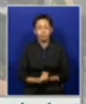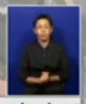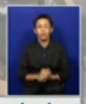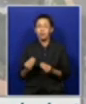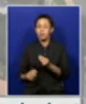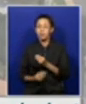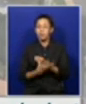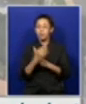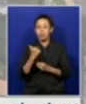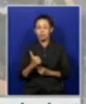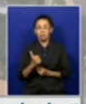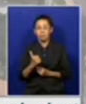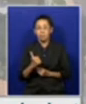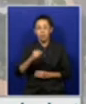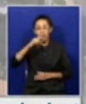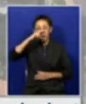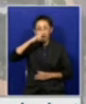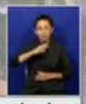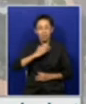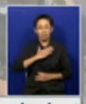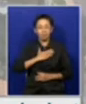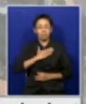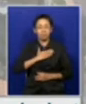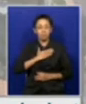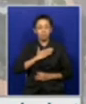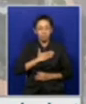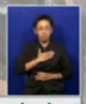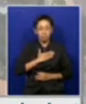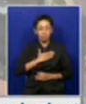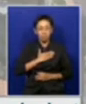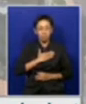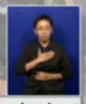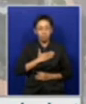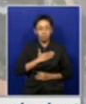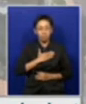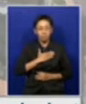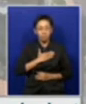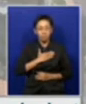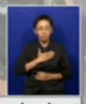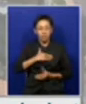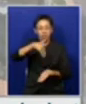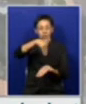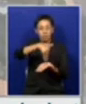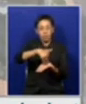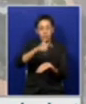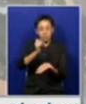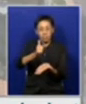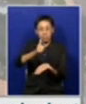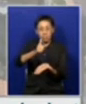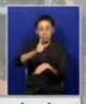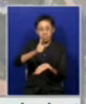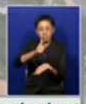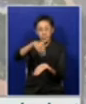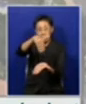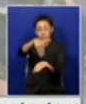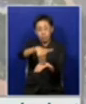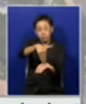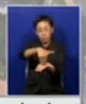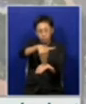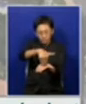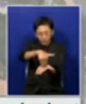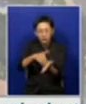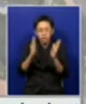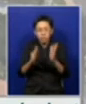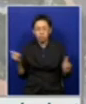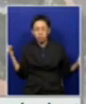าสที่จะทำให้ประเทศไทยเป็นจุดศูนย์กลางนะครับเป็นจุดที่ทุกคนมาท่องเ